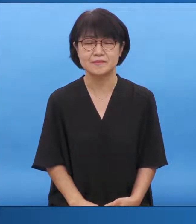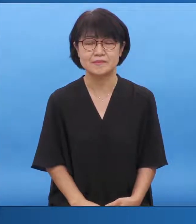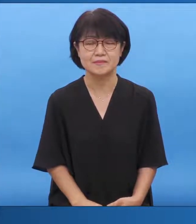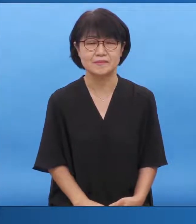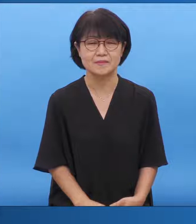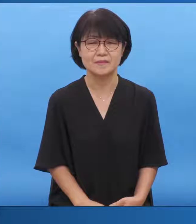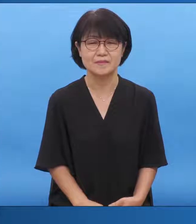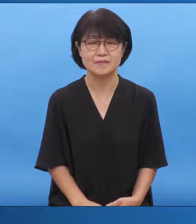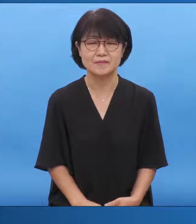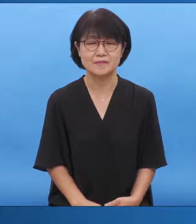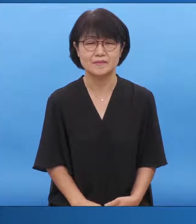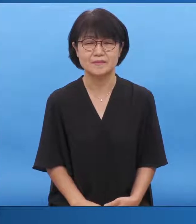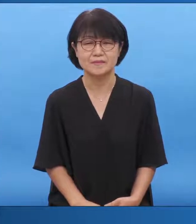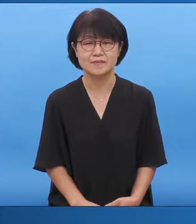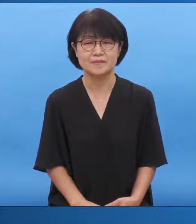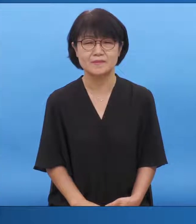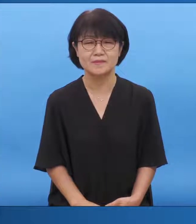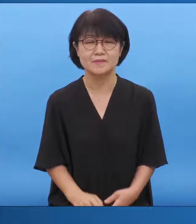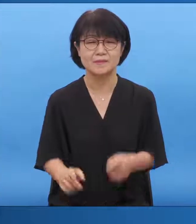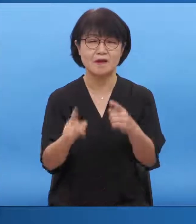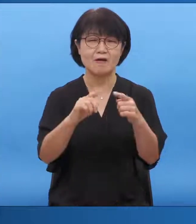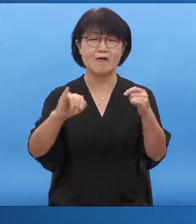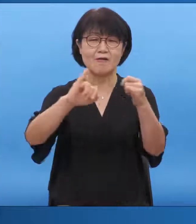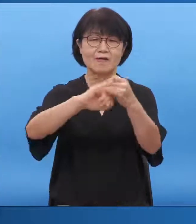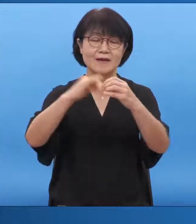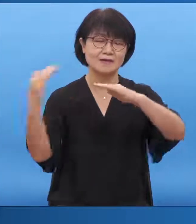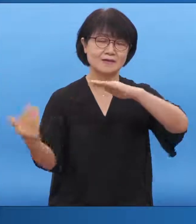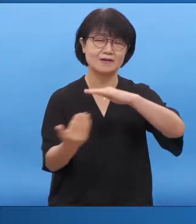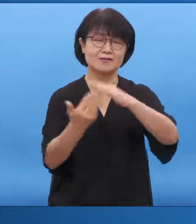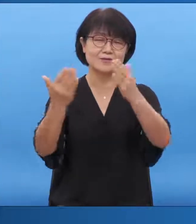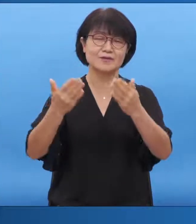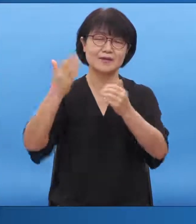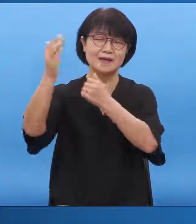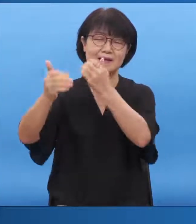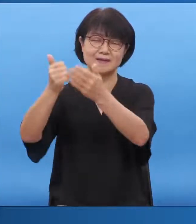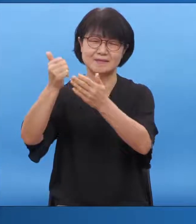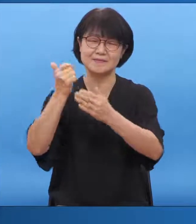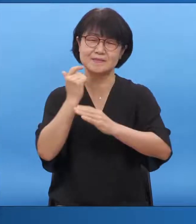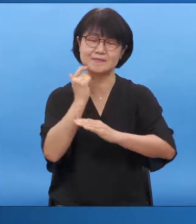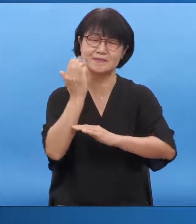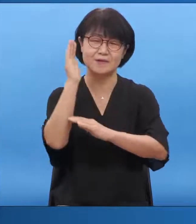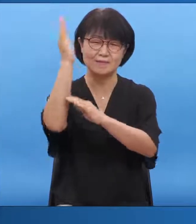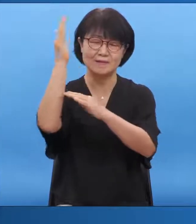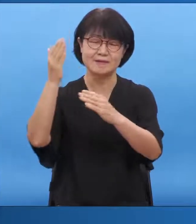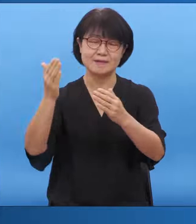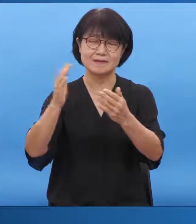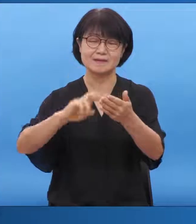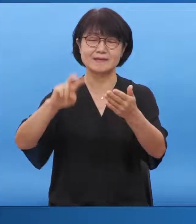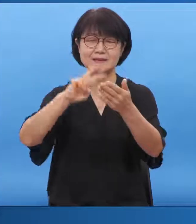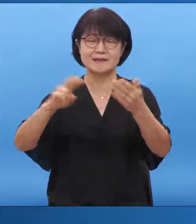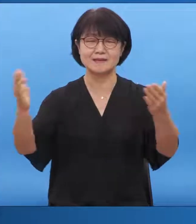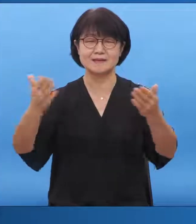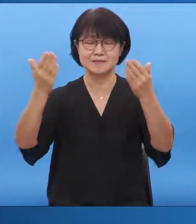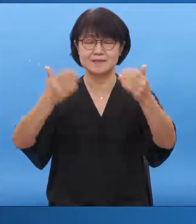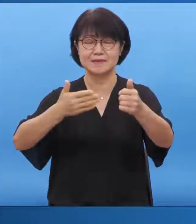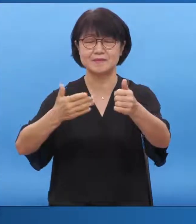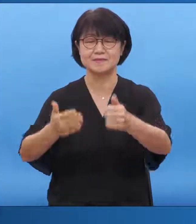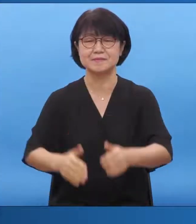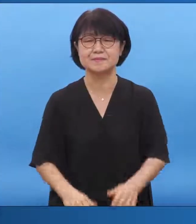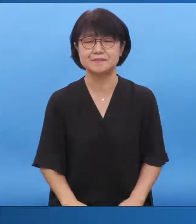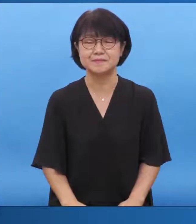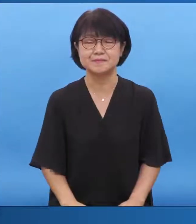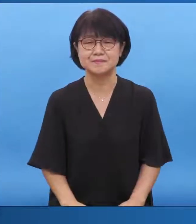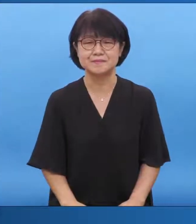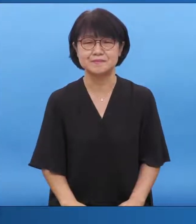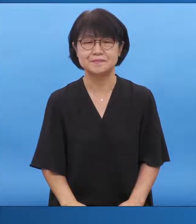우리 237 언약을 성취해 나가실 하나님을 함께 찬양하겠습니다. We will now praise God who will fulfill the covenant of the 237